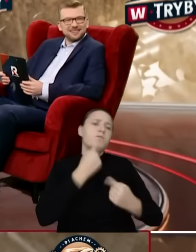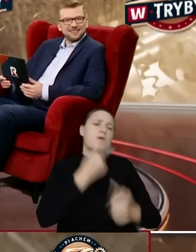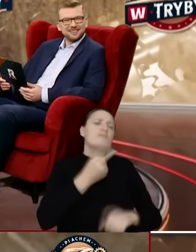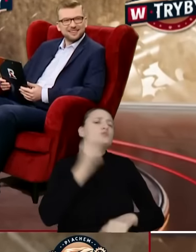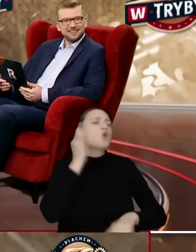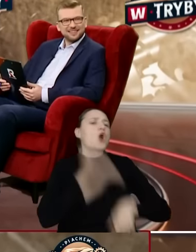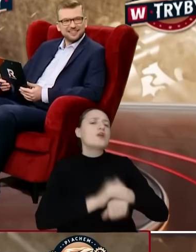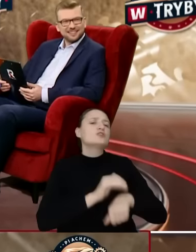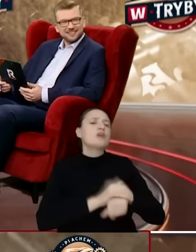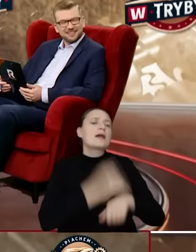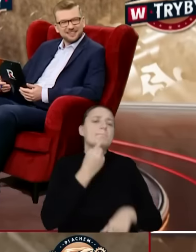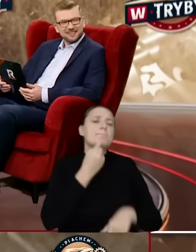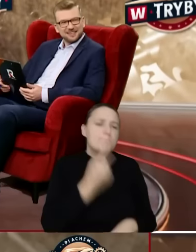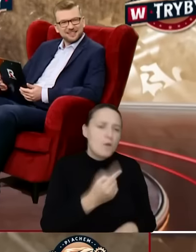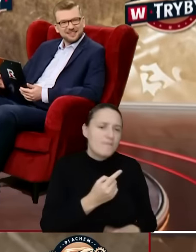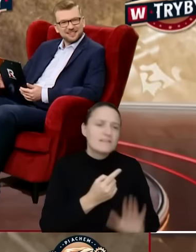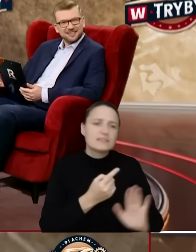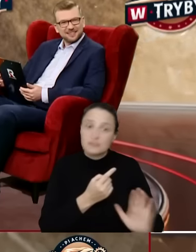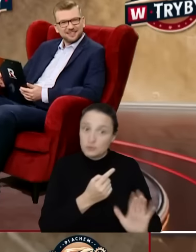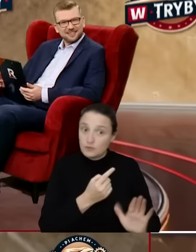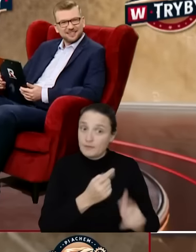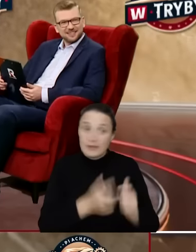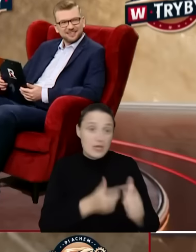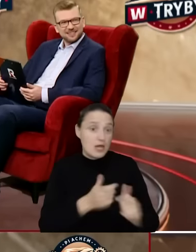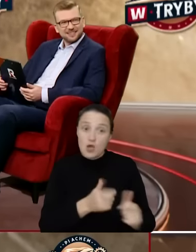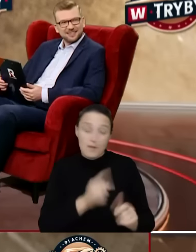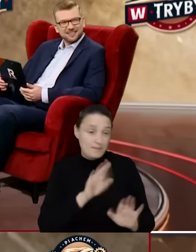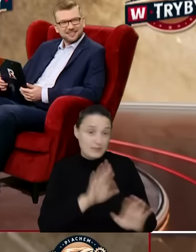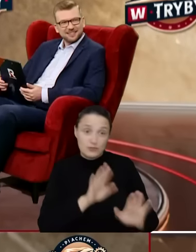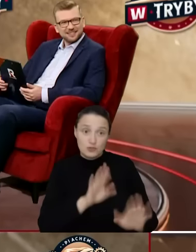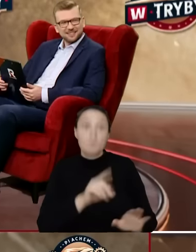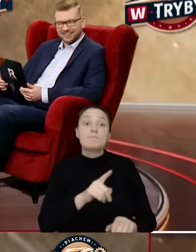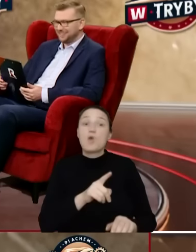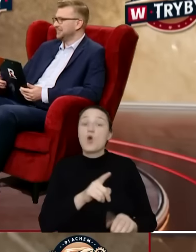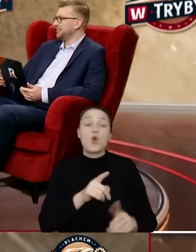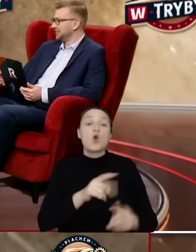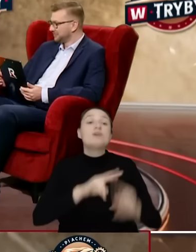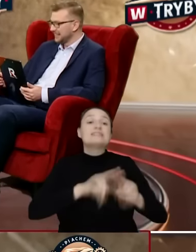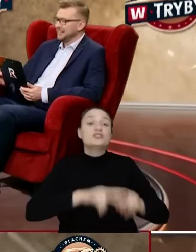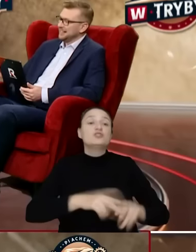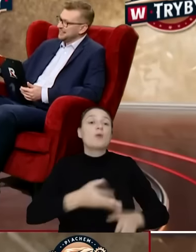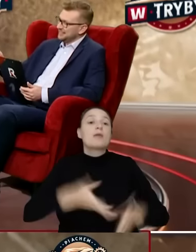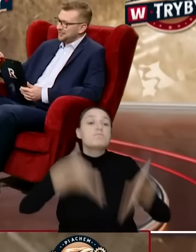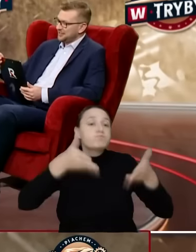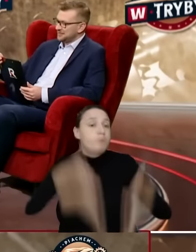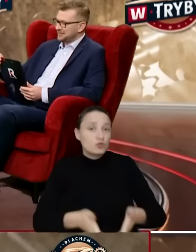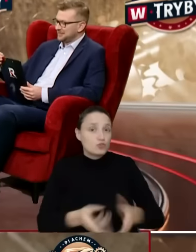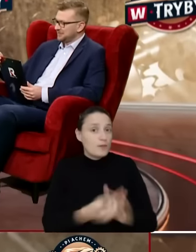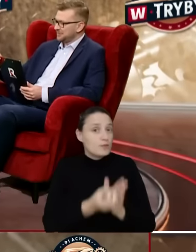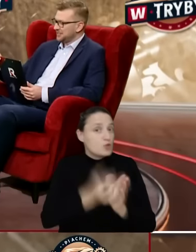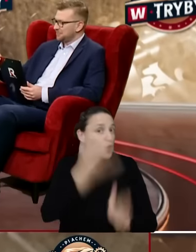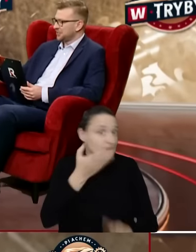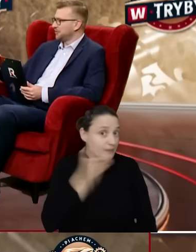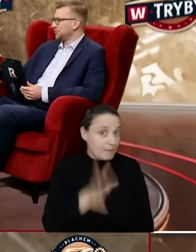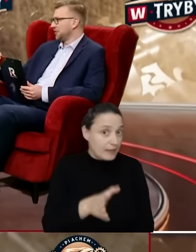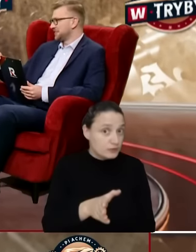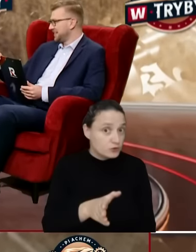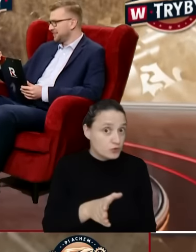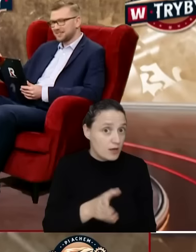co by nie robiła tego, co zamierza, ponieważ zasiłek pogrzebowy nie będzie podwyższony. O, to jest bardzo, tak. To jest,